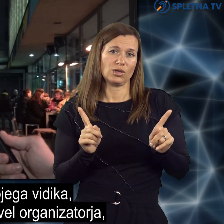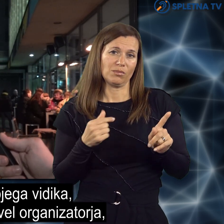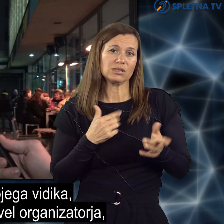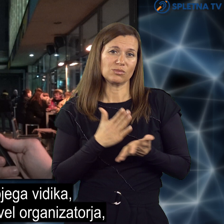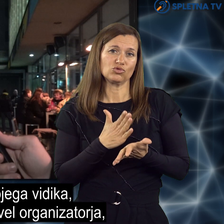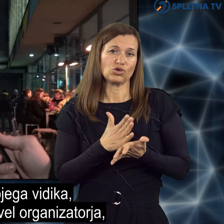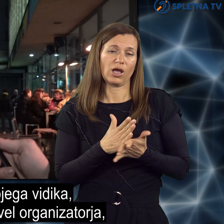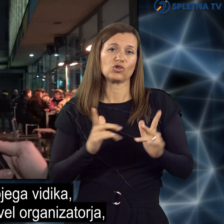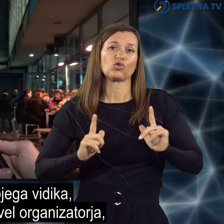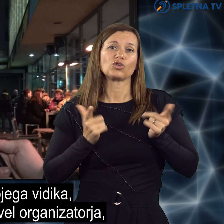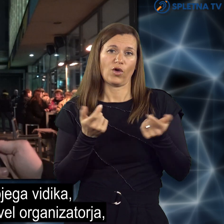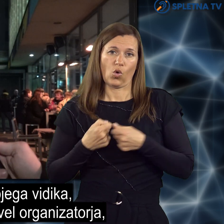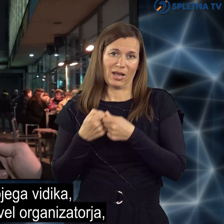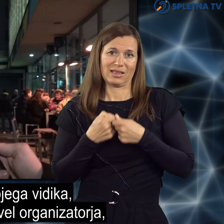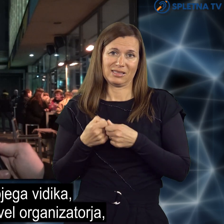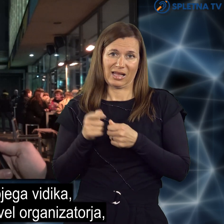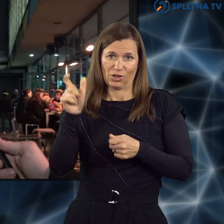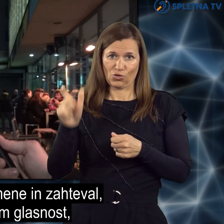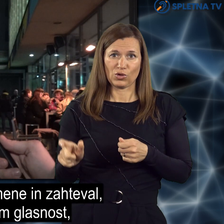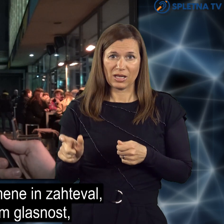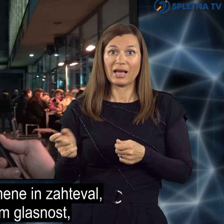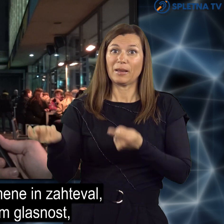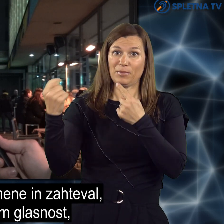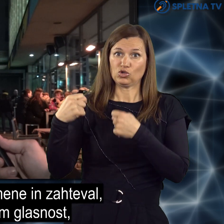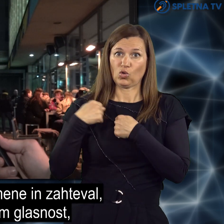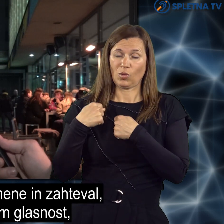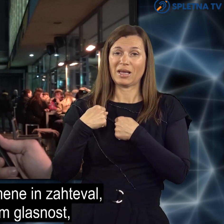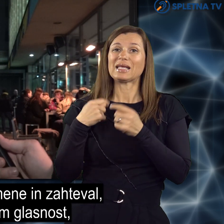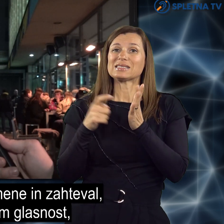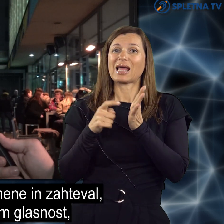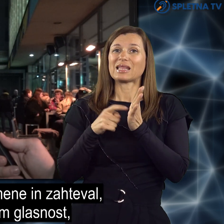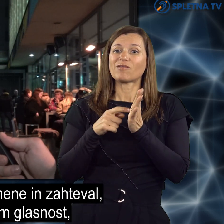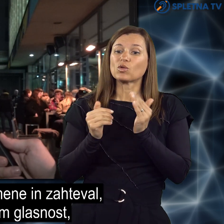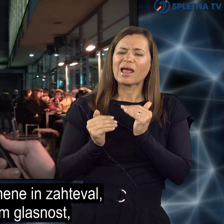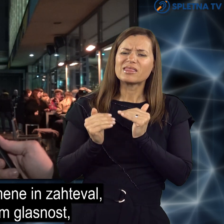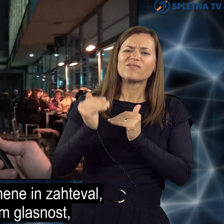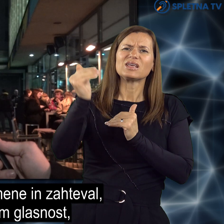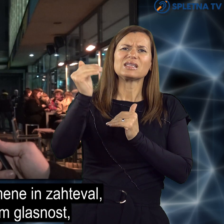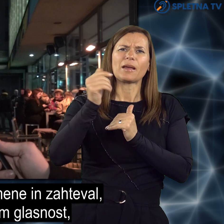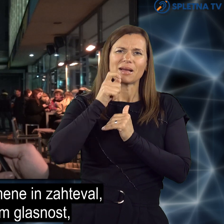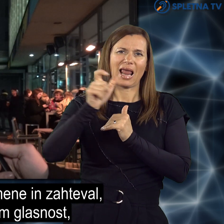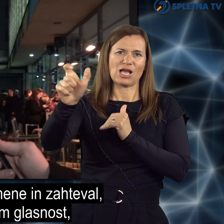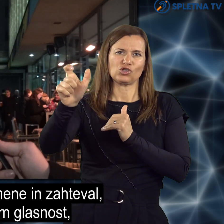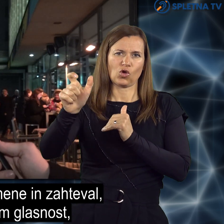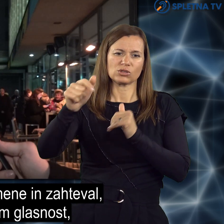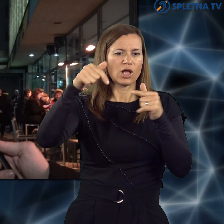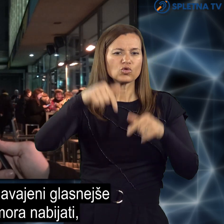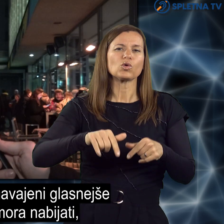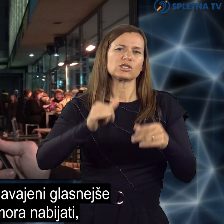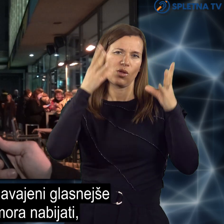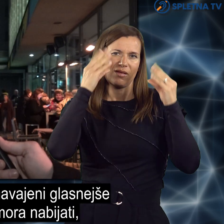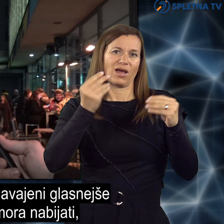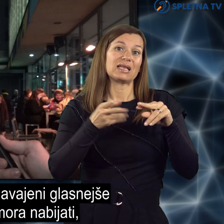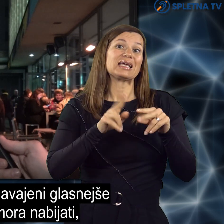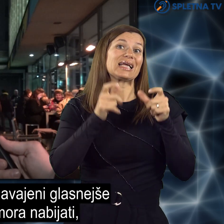Sem pa že doživel organizatorja, ki je prišel do mene in zahteval, da dvignem glasnost, da so oni